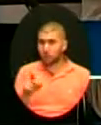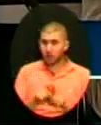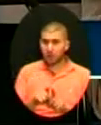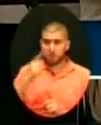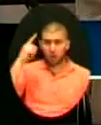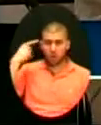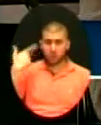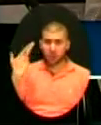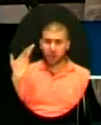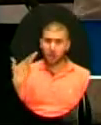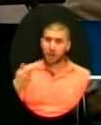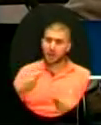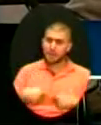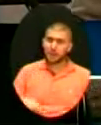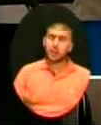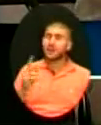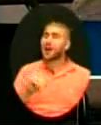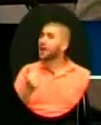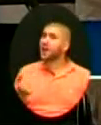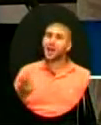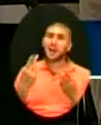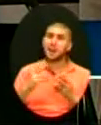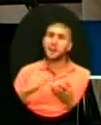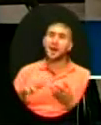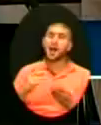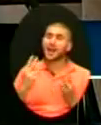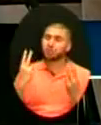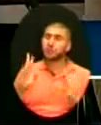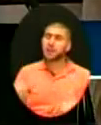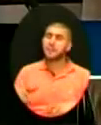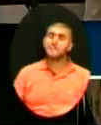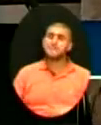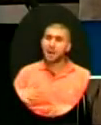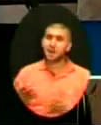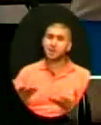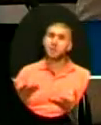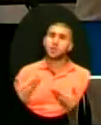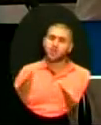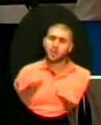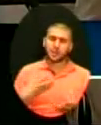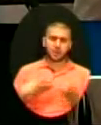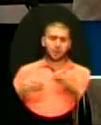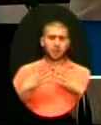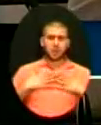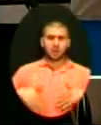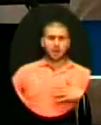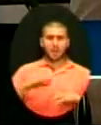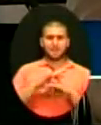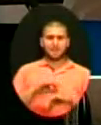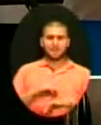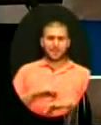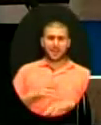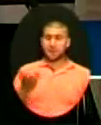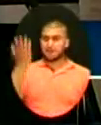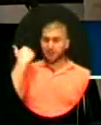לונדון אחרי הבליץ. והדבר החשוב ביותר, המערכת הזאת גם נותנת מרחב מדיני למנהיגים. פעם